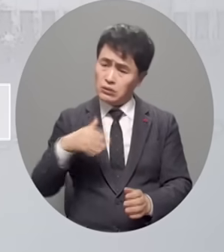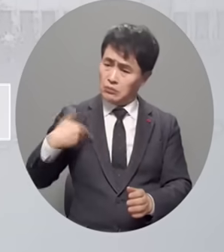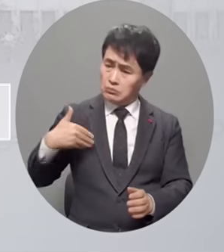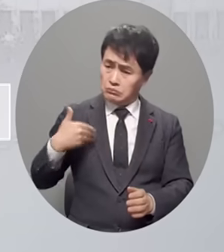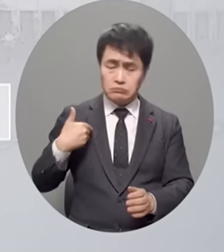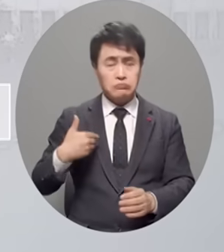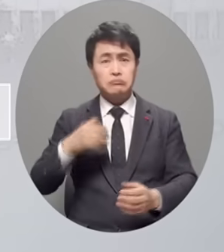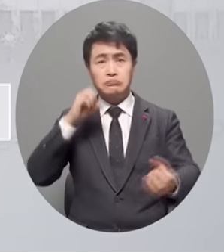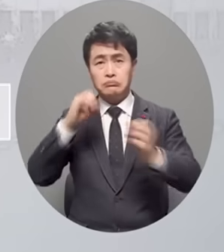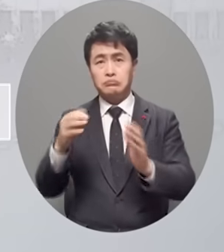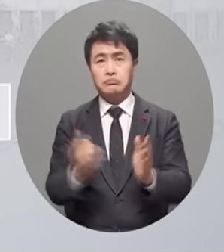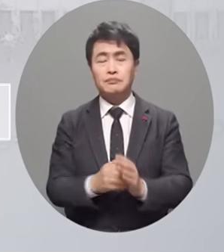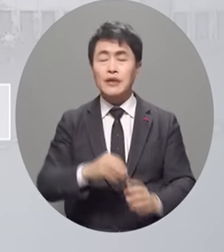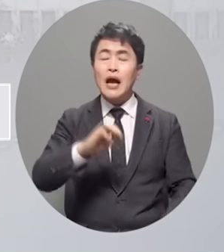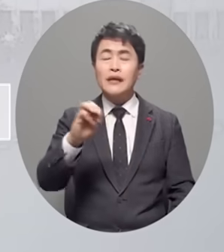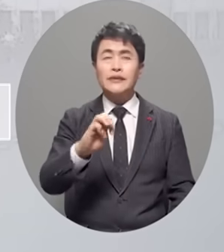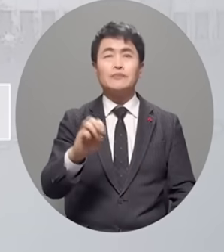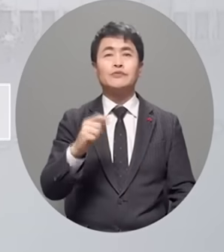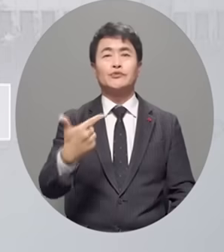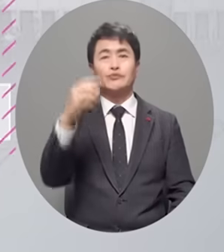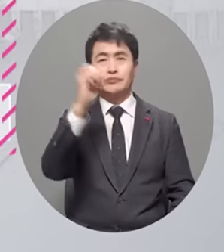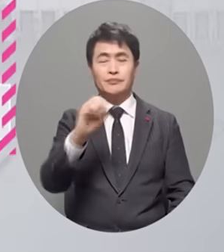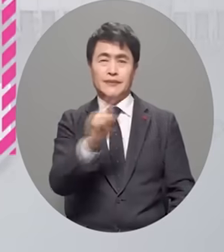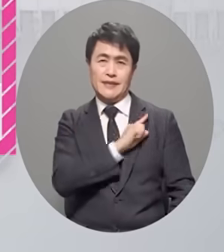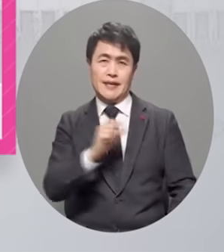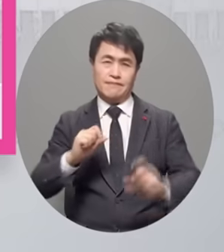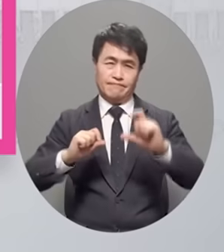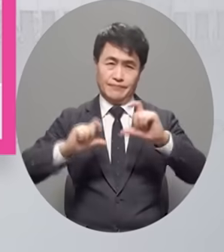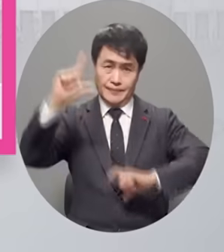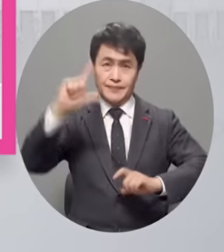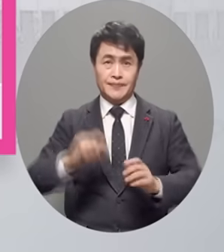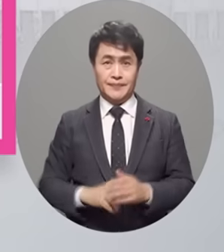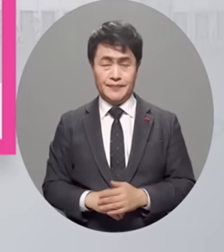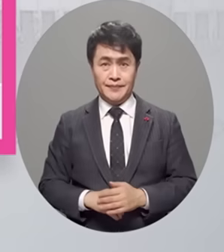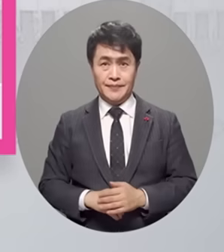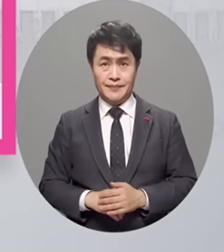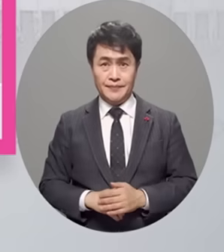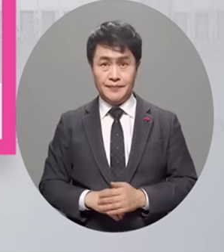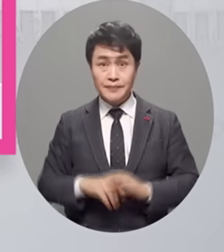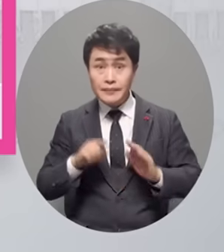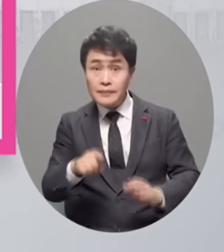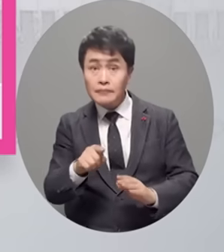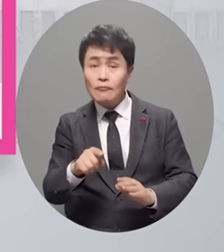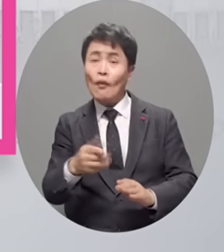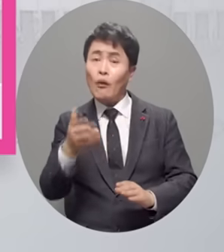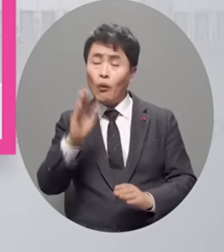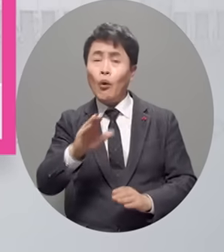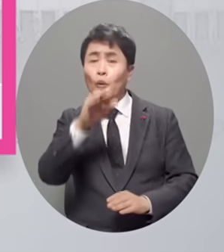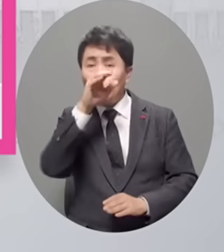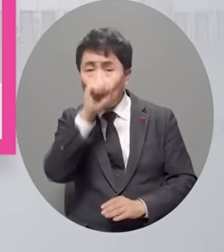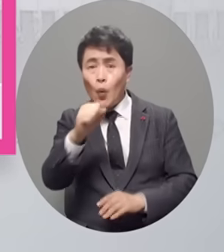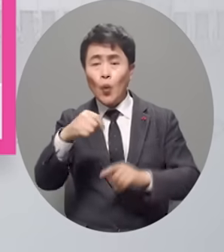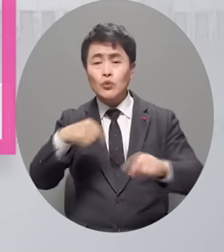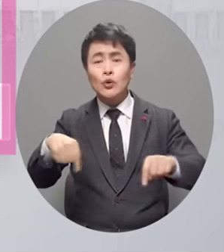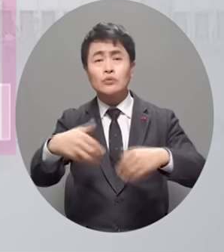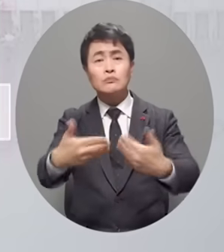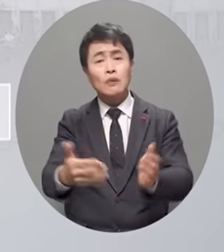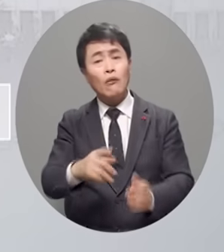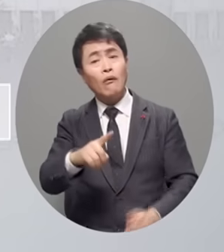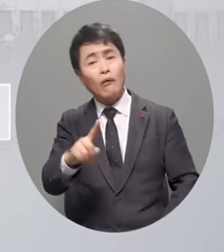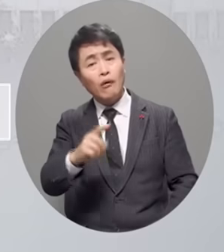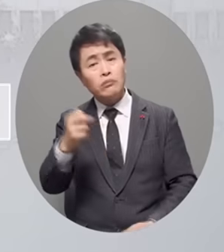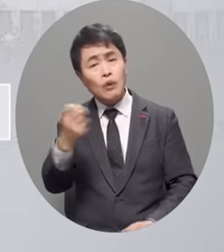모르겠다는 응답이 36%로 가장 많았습니다. 이들에게 그래도 더 나은 정당은 어디냐고